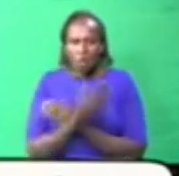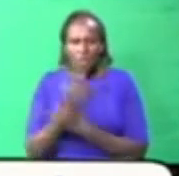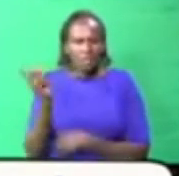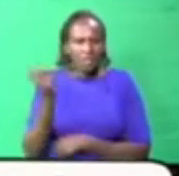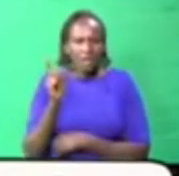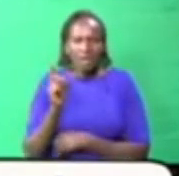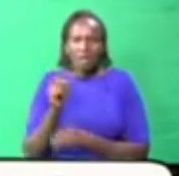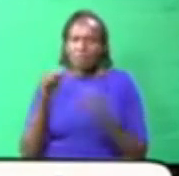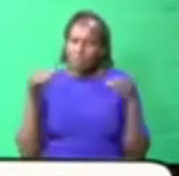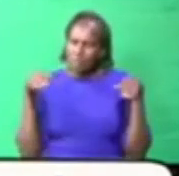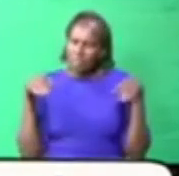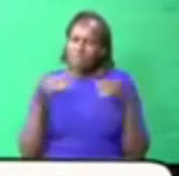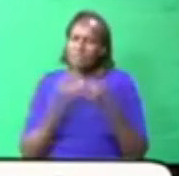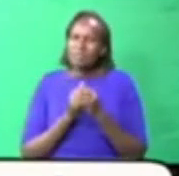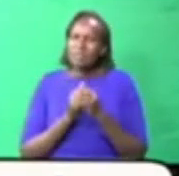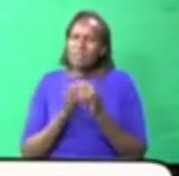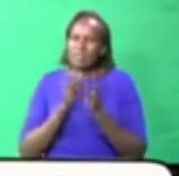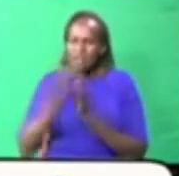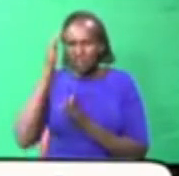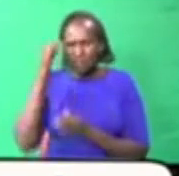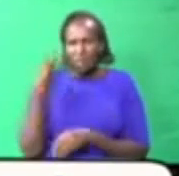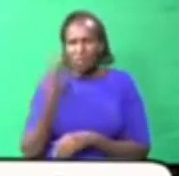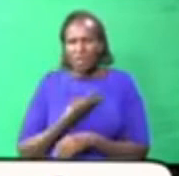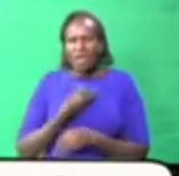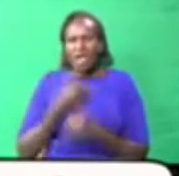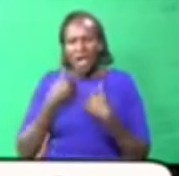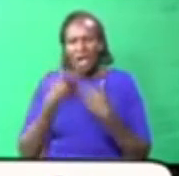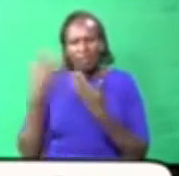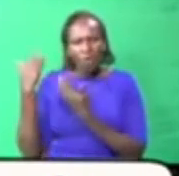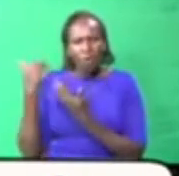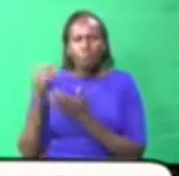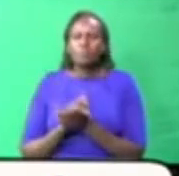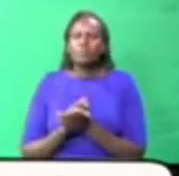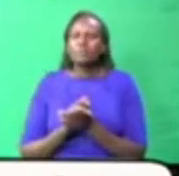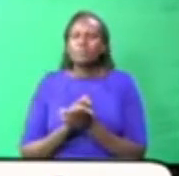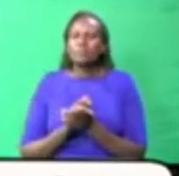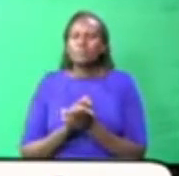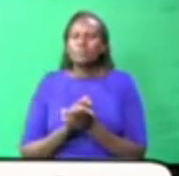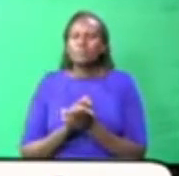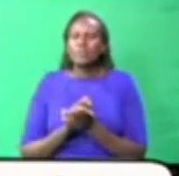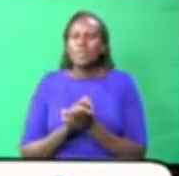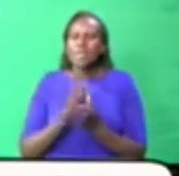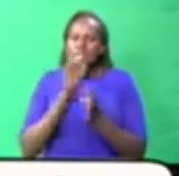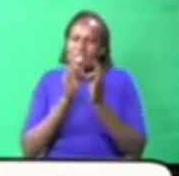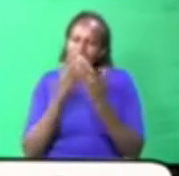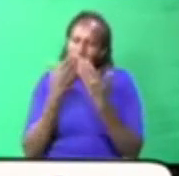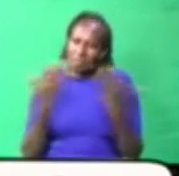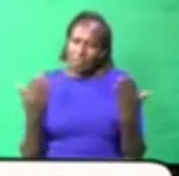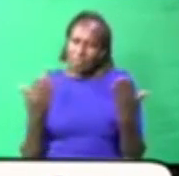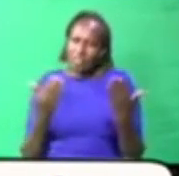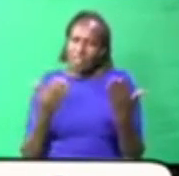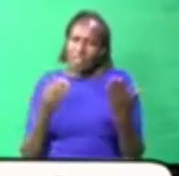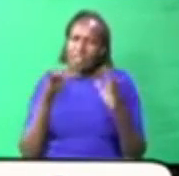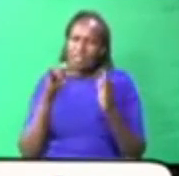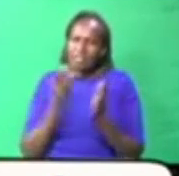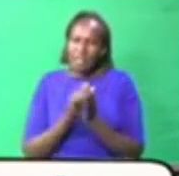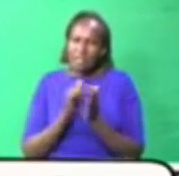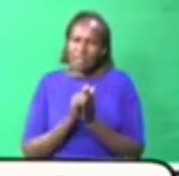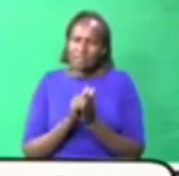wait. That is why we have to hope against all hope. If there is something that helped our father